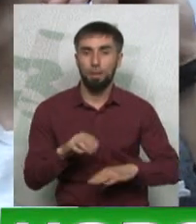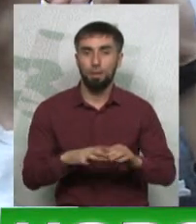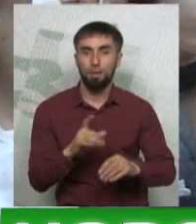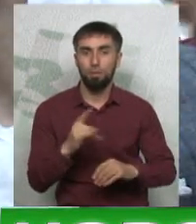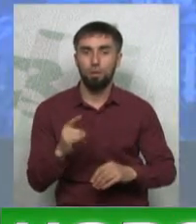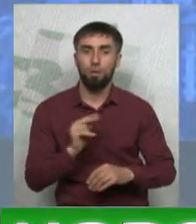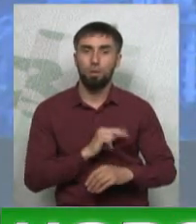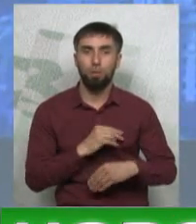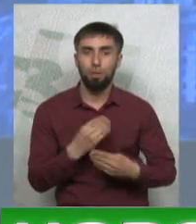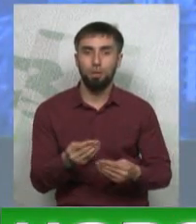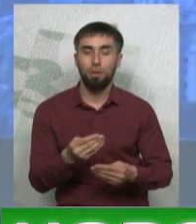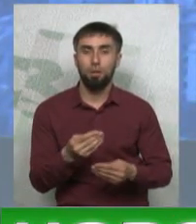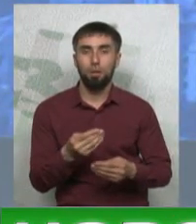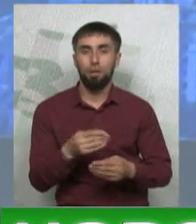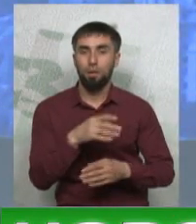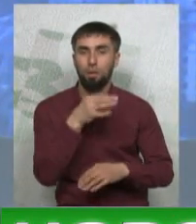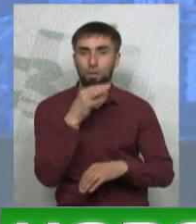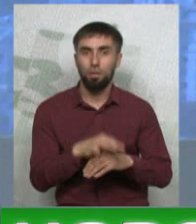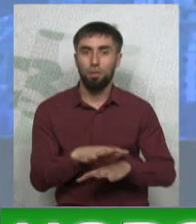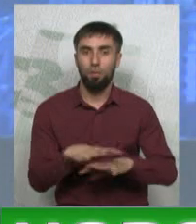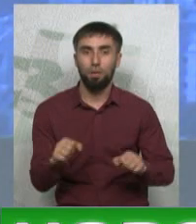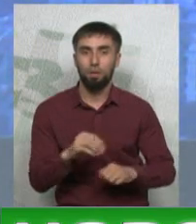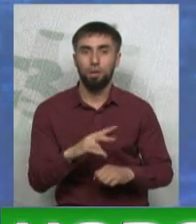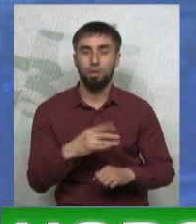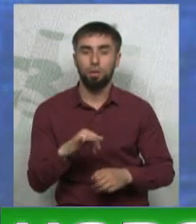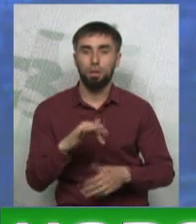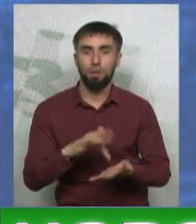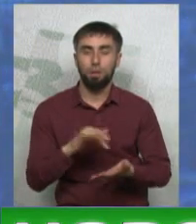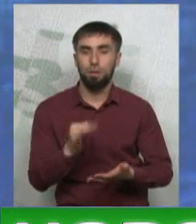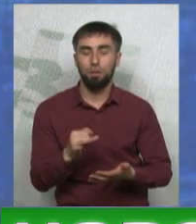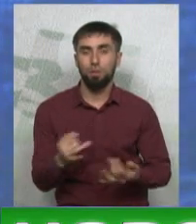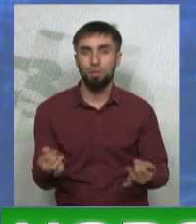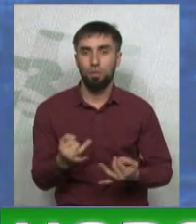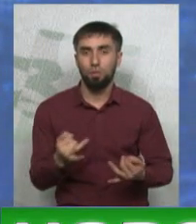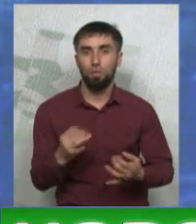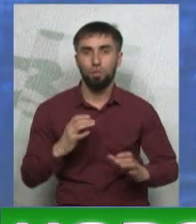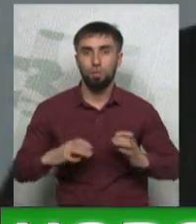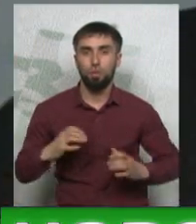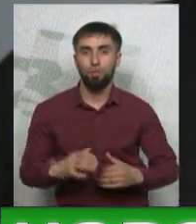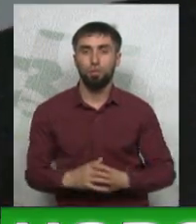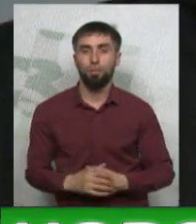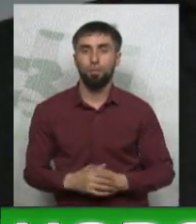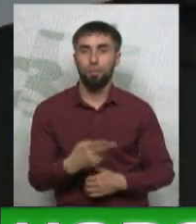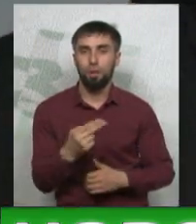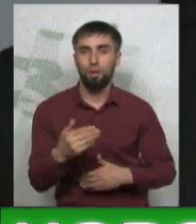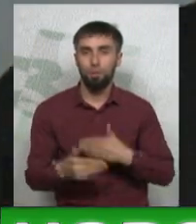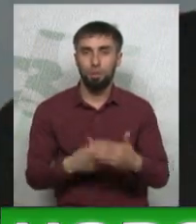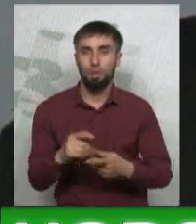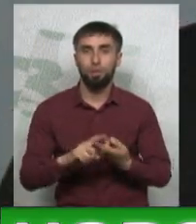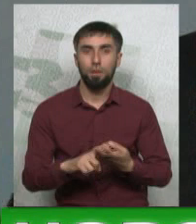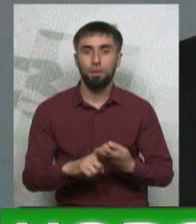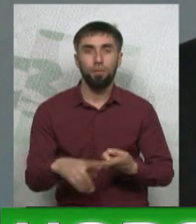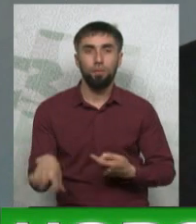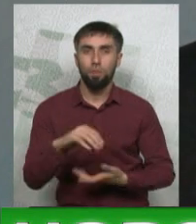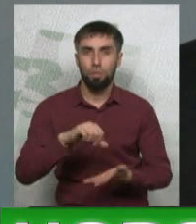экспертов, работодателей, представителей власти, аналитических центров и, конечно, заинтересованных студентов. Тема продвижения касается практически